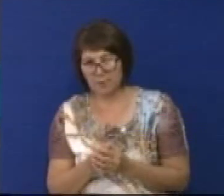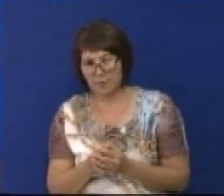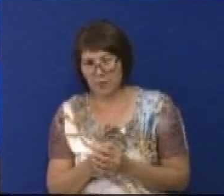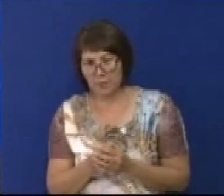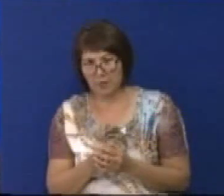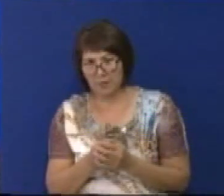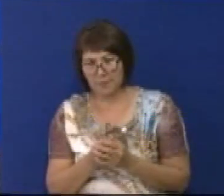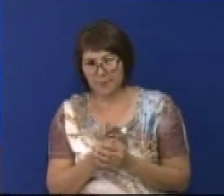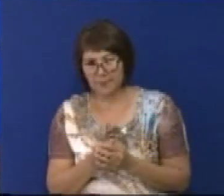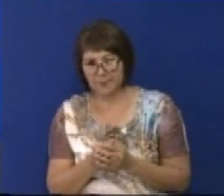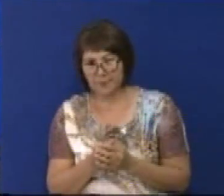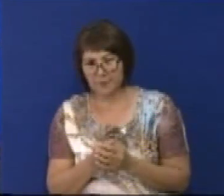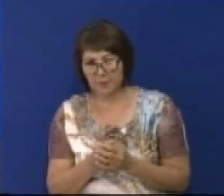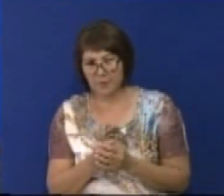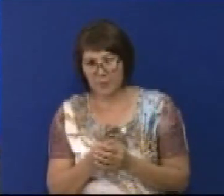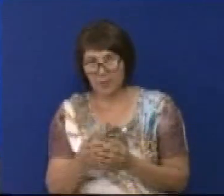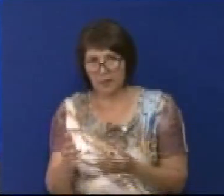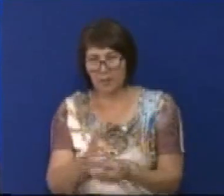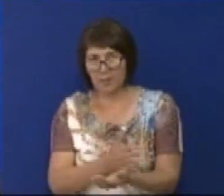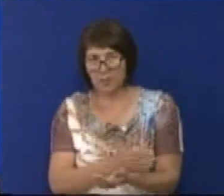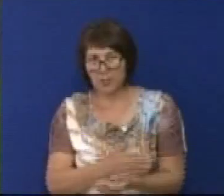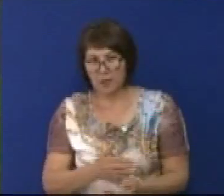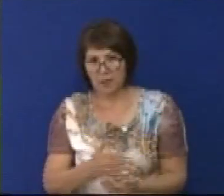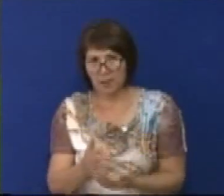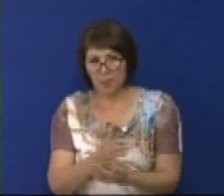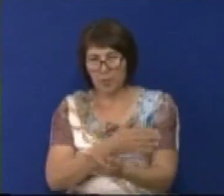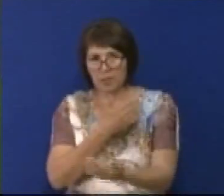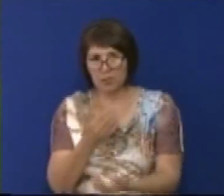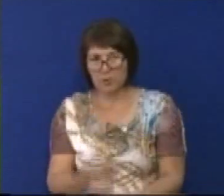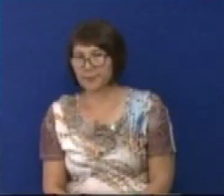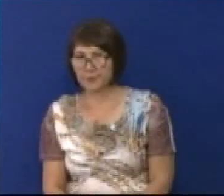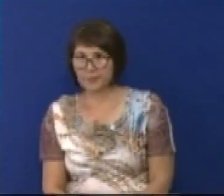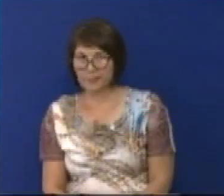бағыттарын әрі қарай жалғастыруда. Гүлназ Қаукен, Ілияс Сәбитұлы, Семей телеарнасы.